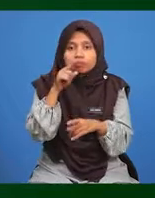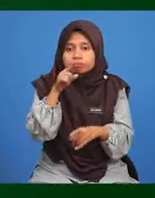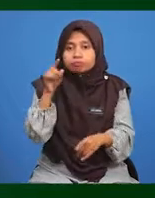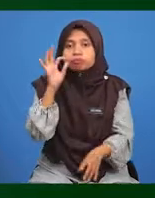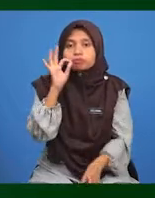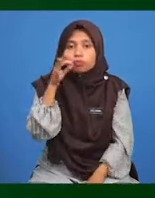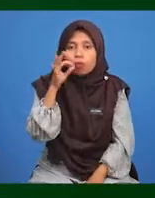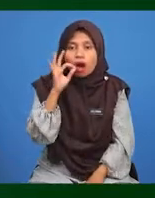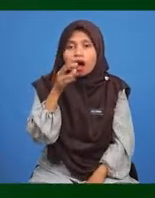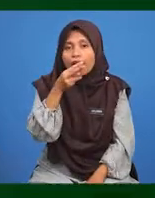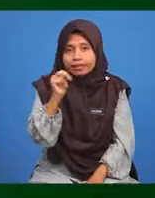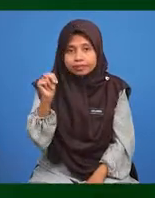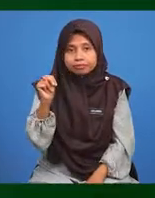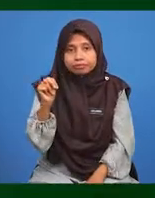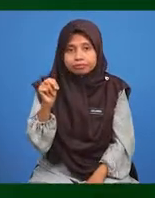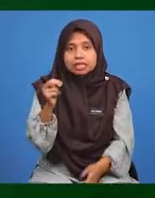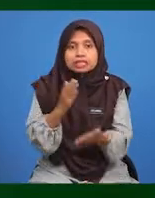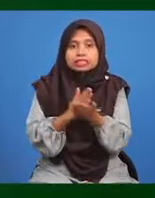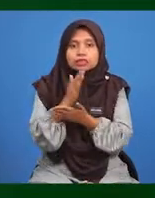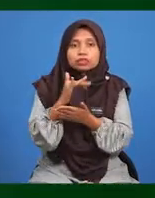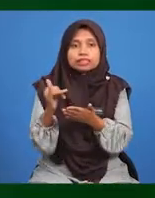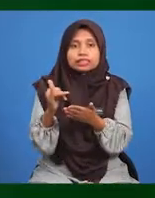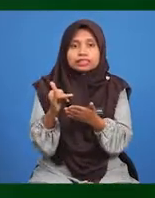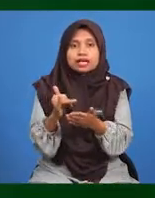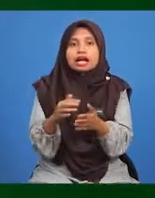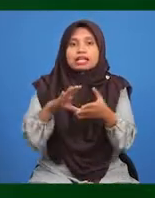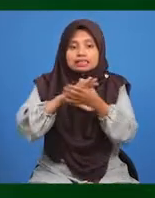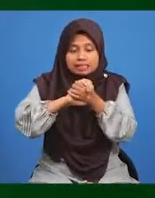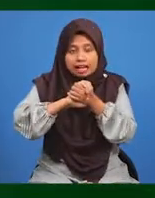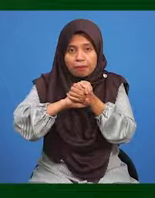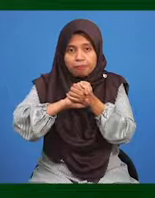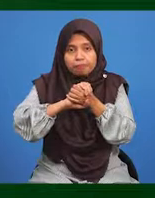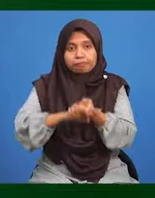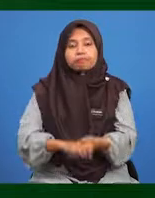buah-buahan. Seterusnya, perkataan salam.